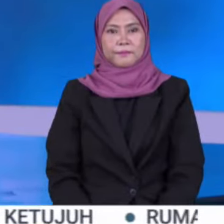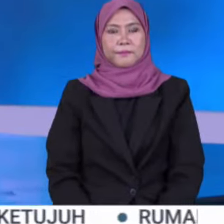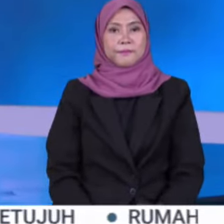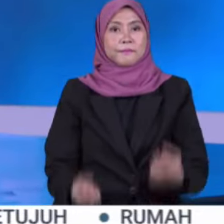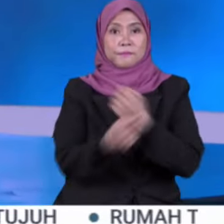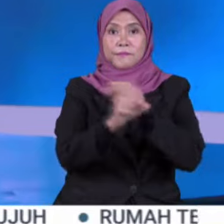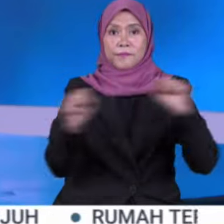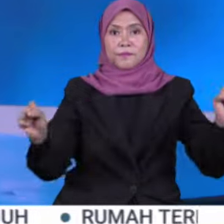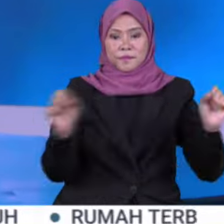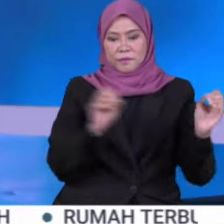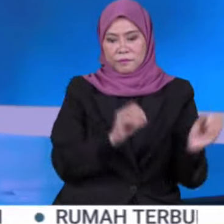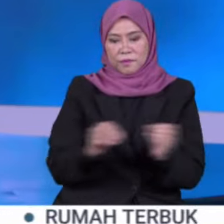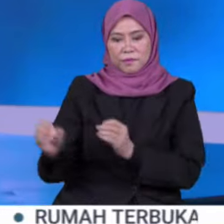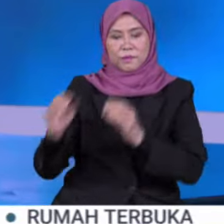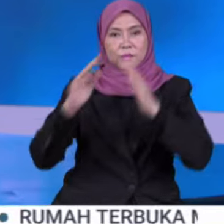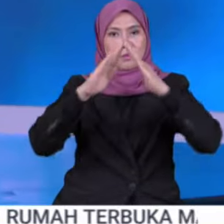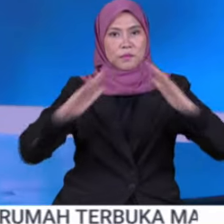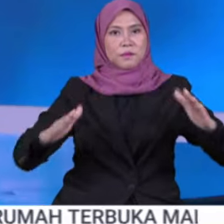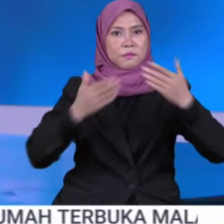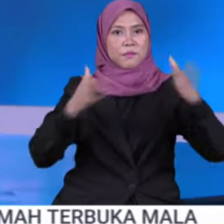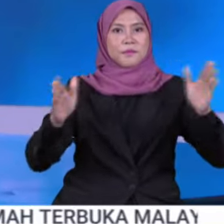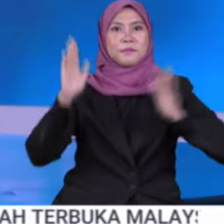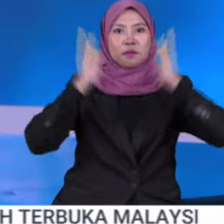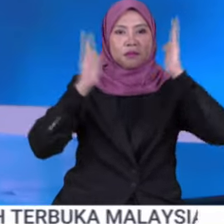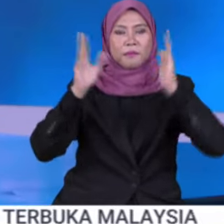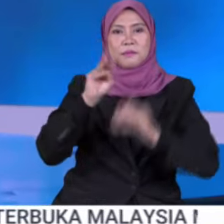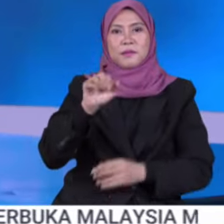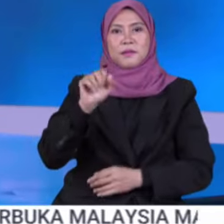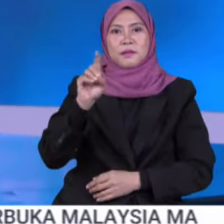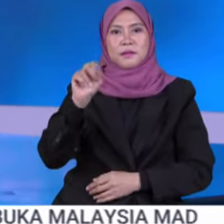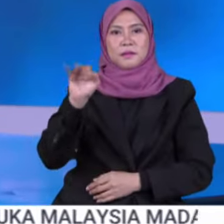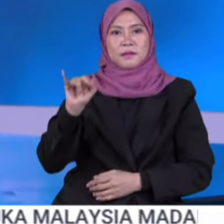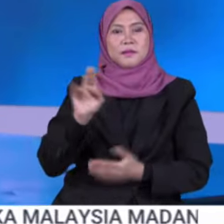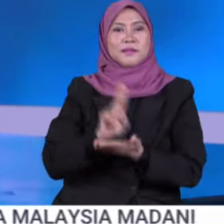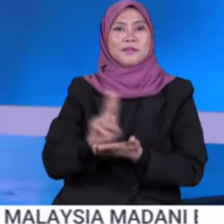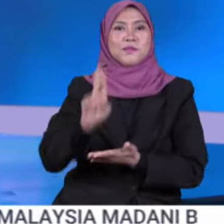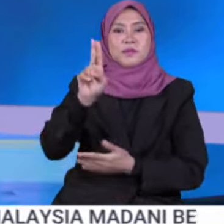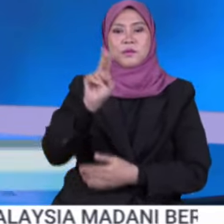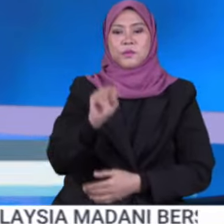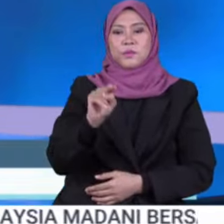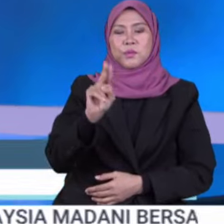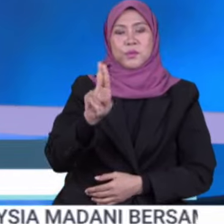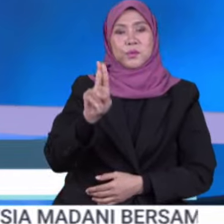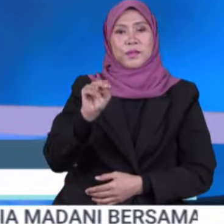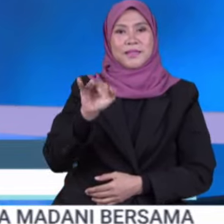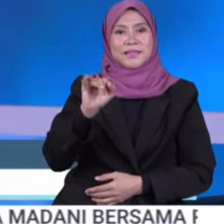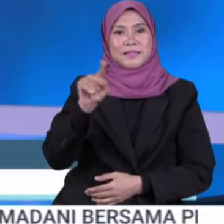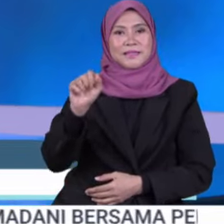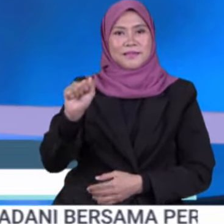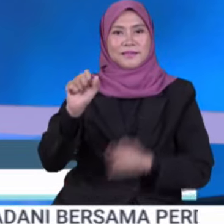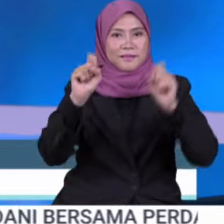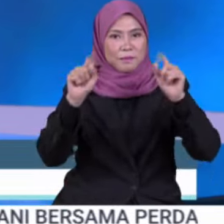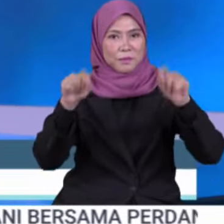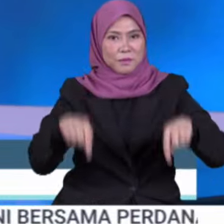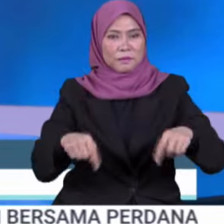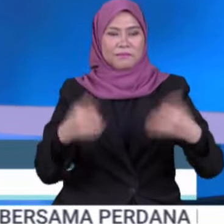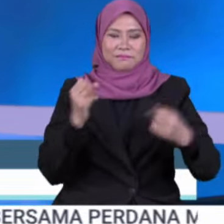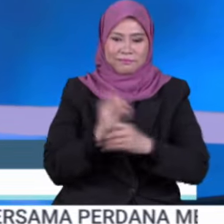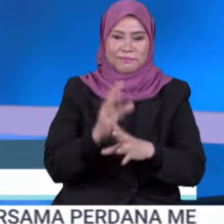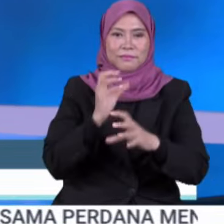Persiapan bagi penganjuran rumah terbuka Malaysia Madani di Universiti Sultan Zainal Abidin UNISA yang akan berlangsung Sabtu ini kini